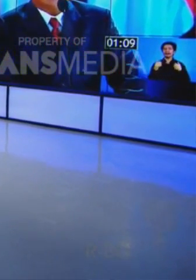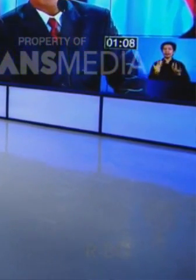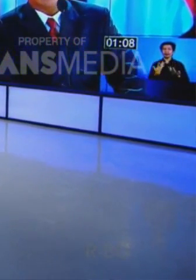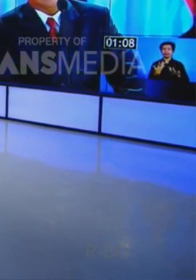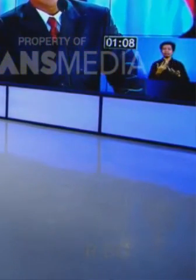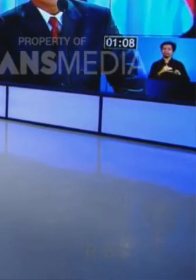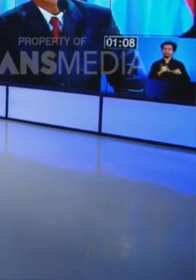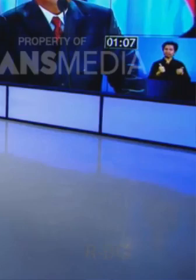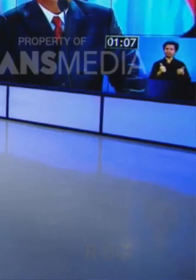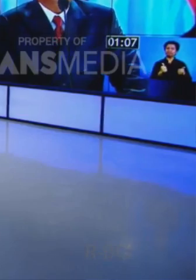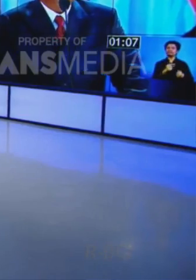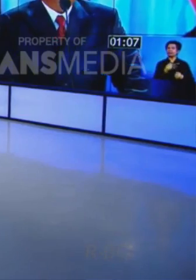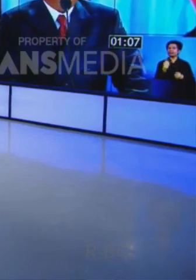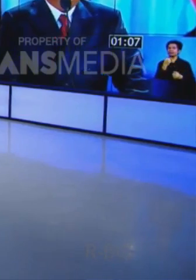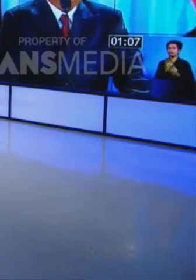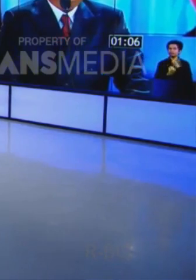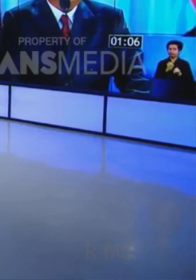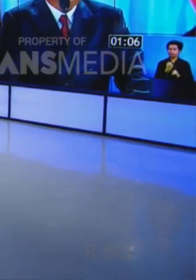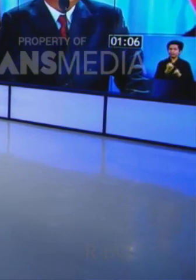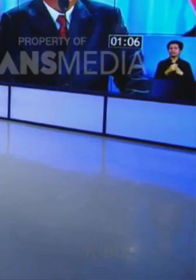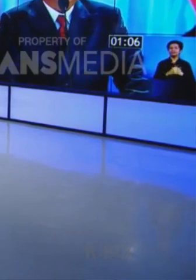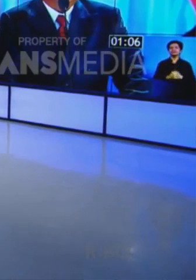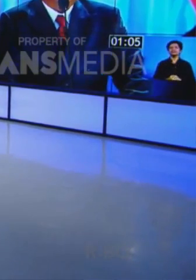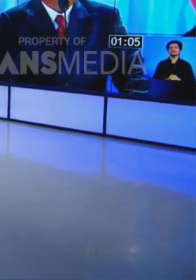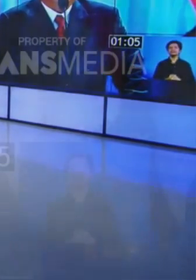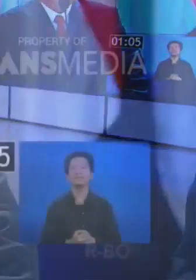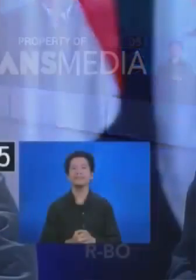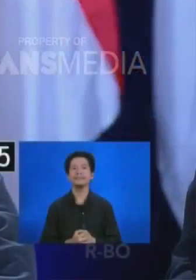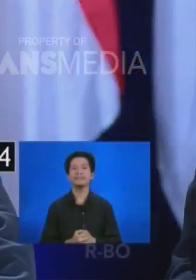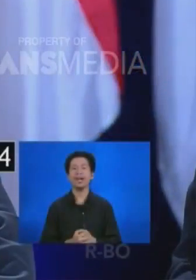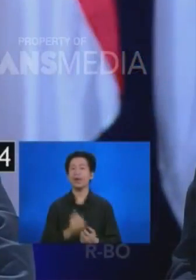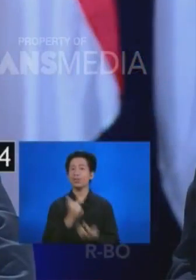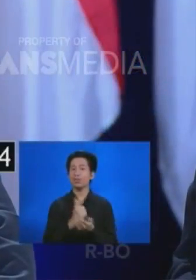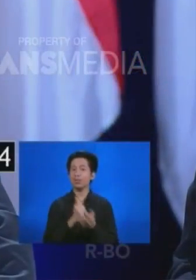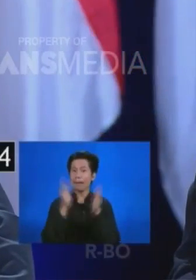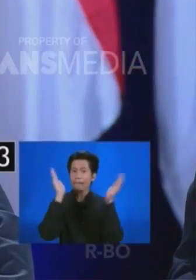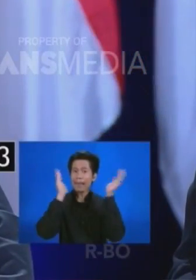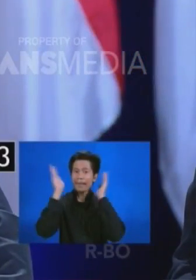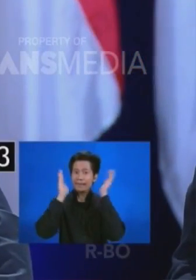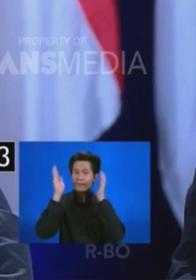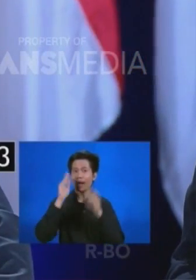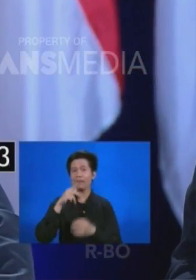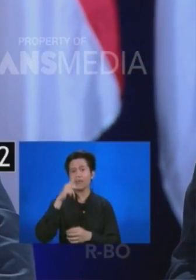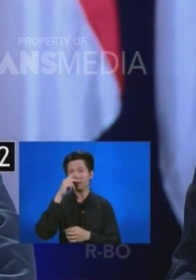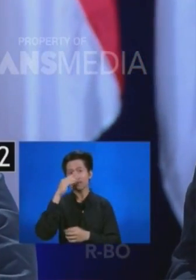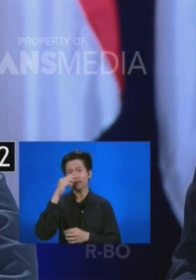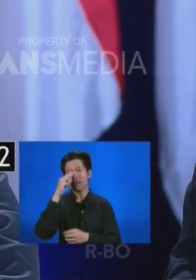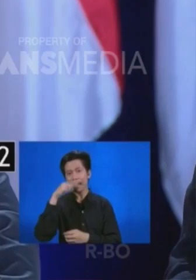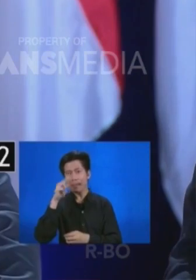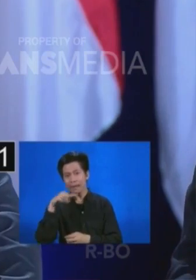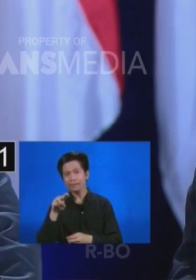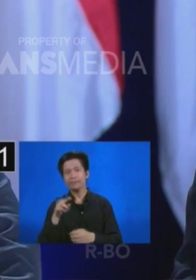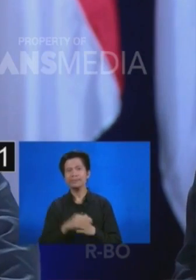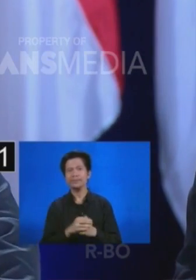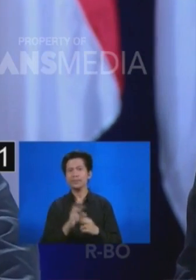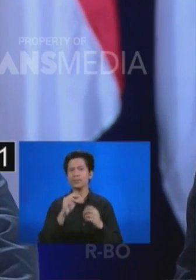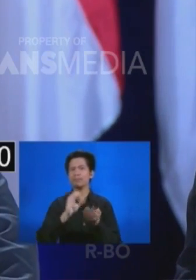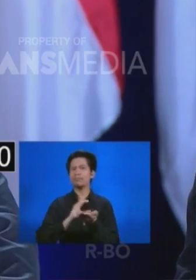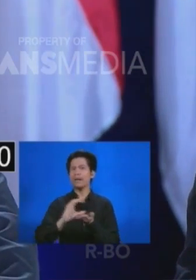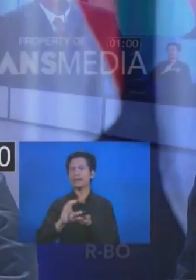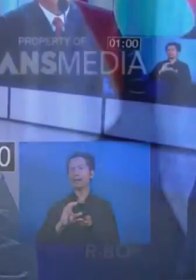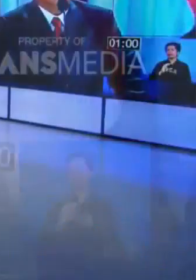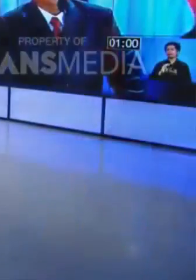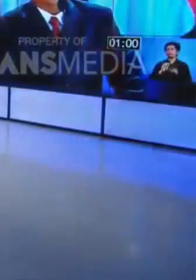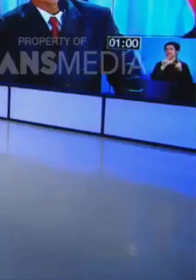kami sebetulnya eh Malaysia dan Thailand Raya sudah 19%